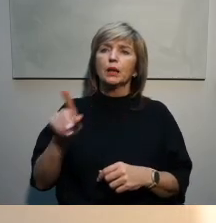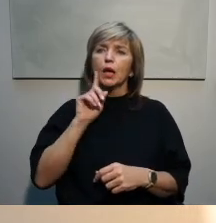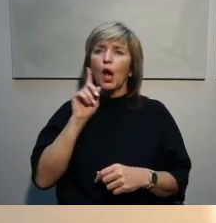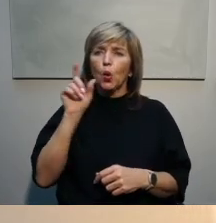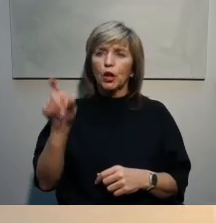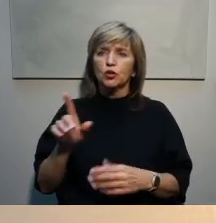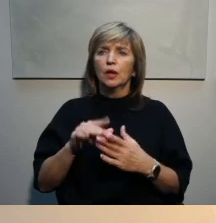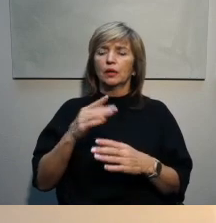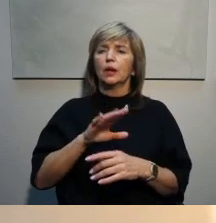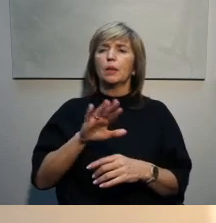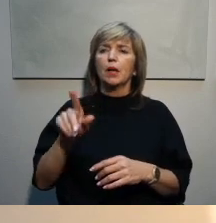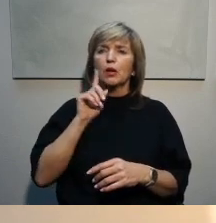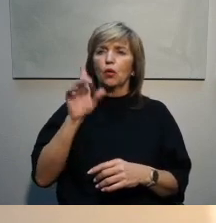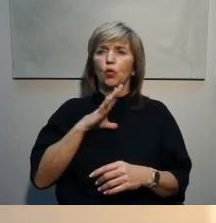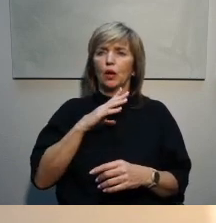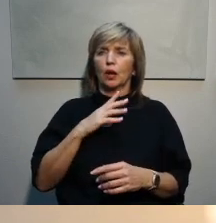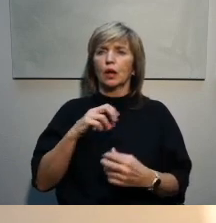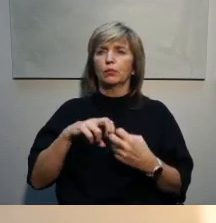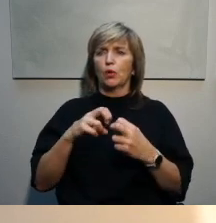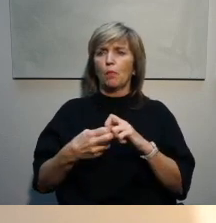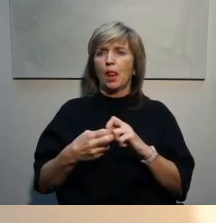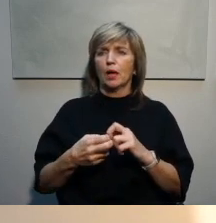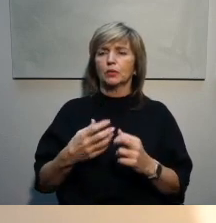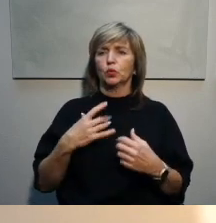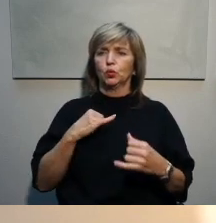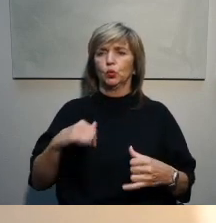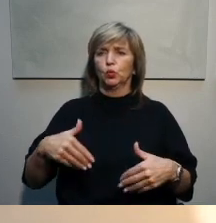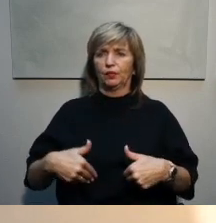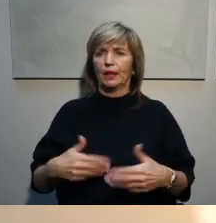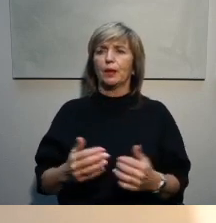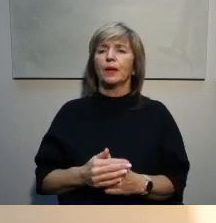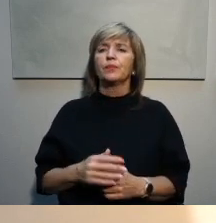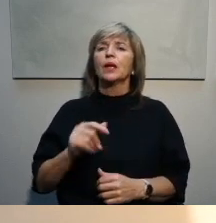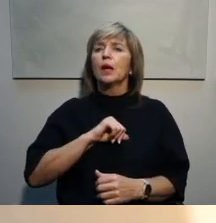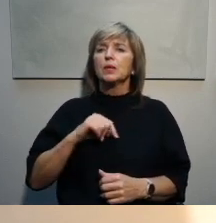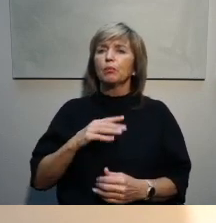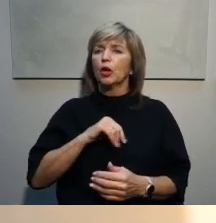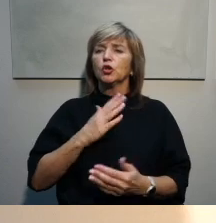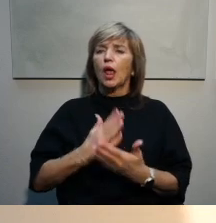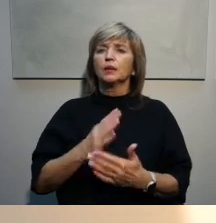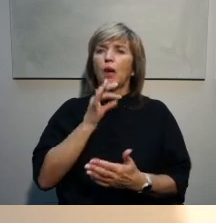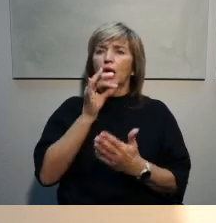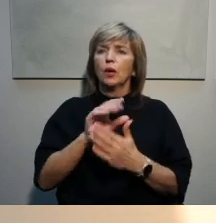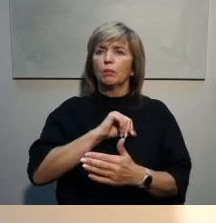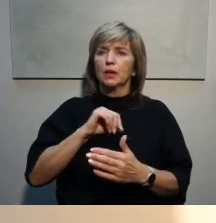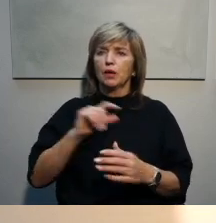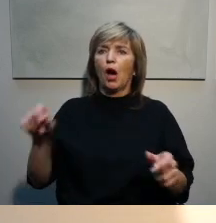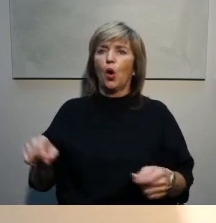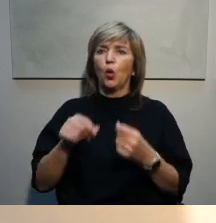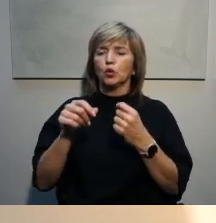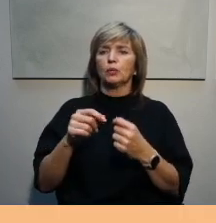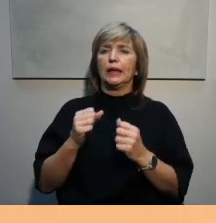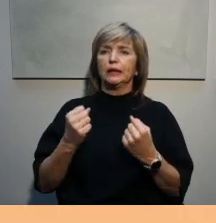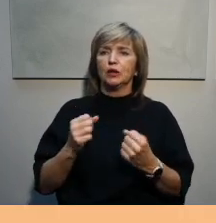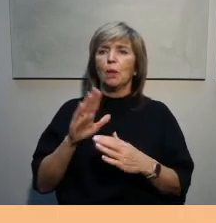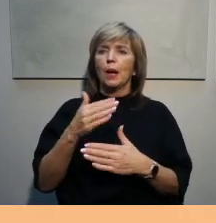pie tam ar tādiem, kuriem ir izaicinoša un sarežģīta uzvedība. Un mēs paši esam atbildīgi par savu emocionālo izturību, par